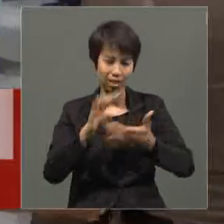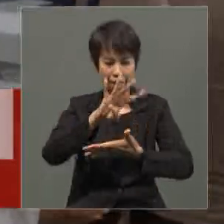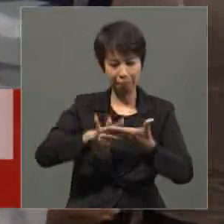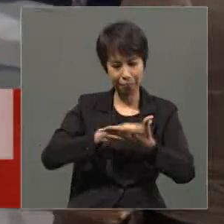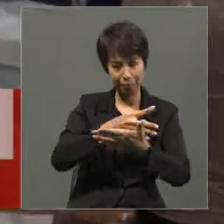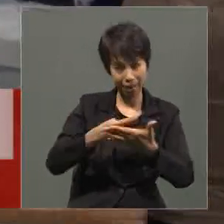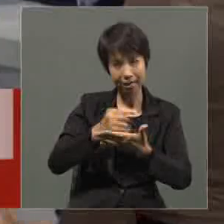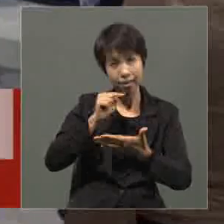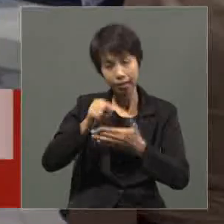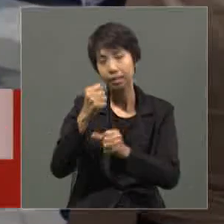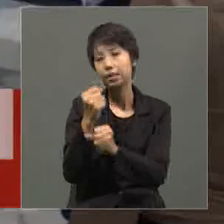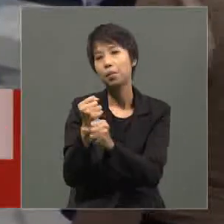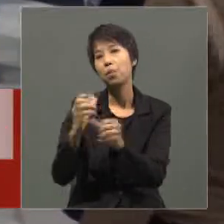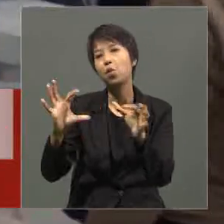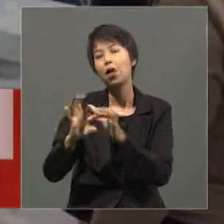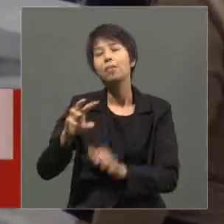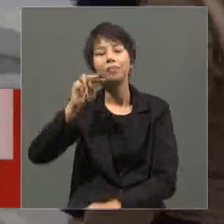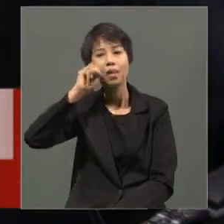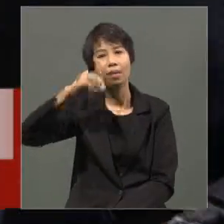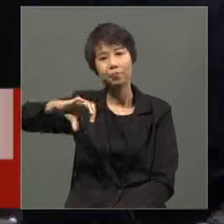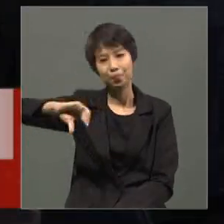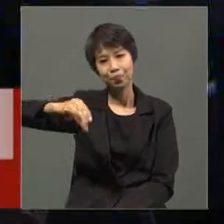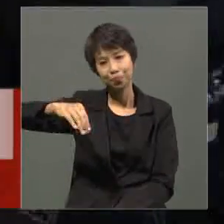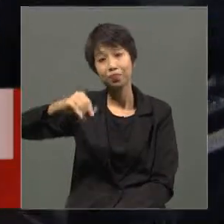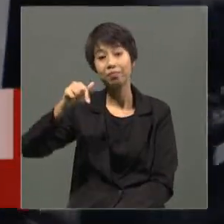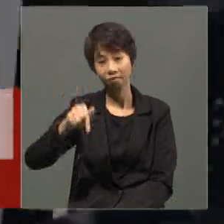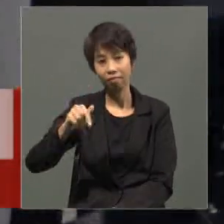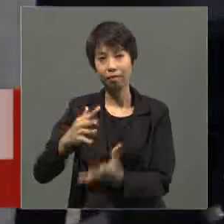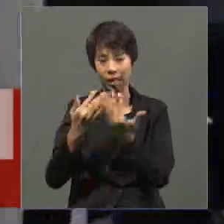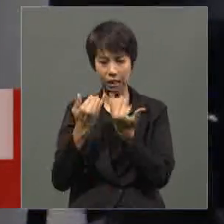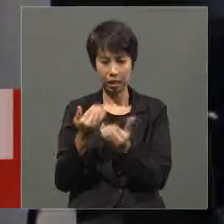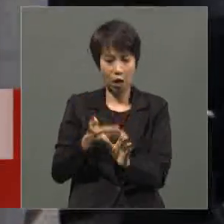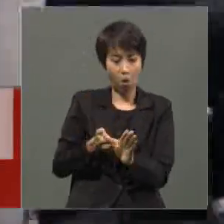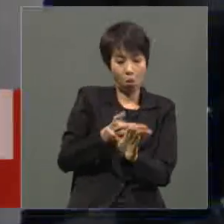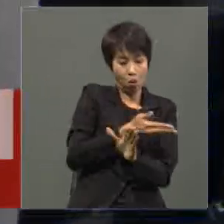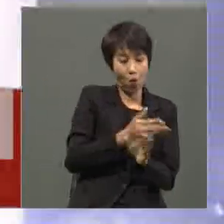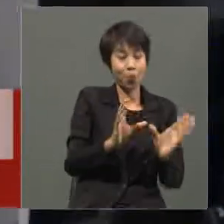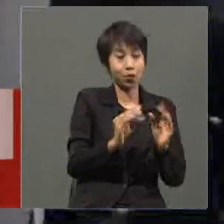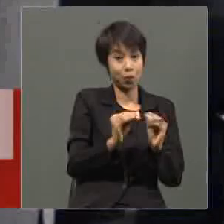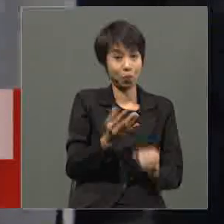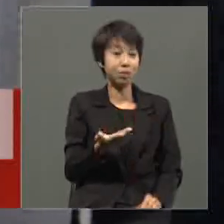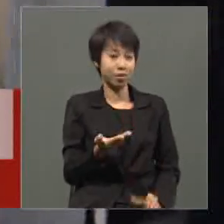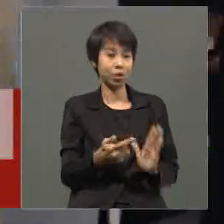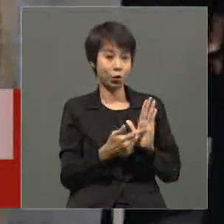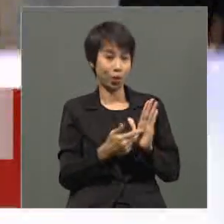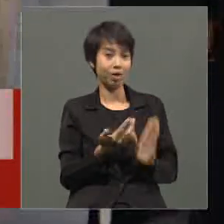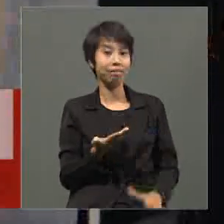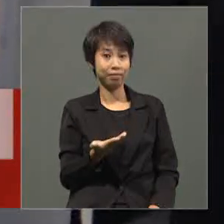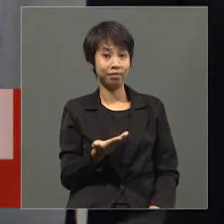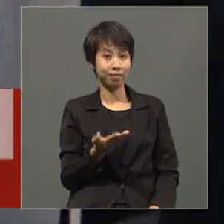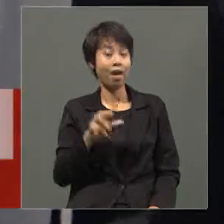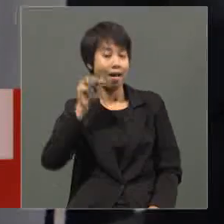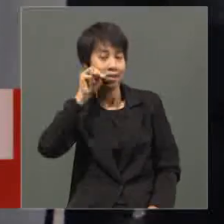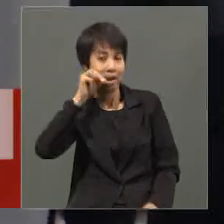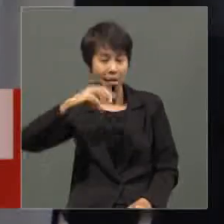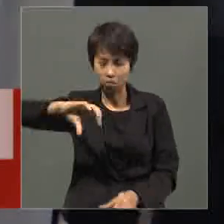บริหารและพนักงานการประปานครหลวงหรือว่ากปน.โดยก่อนเข้าห้องประชุมนี่ท่านรองดื่มน้ำประป